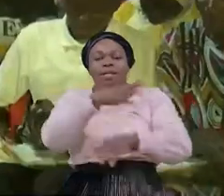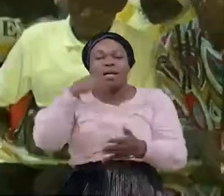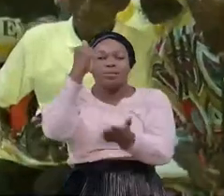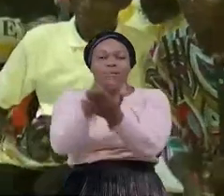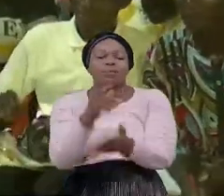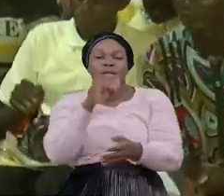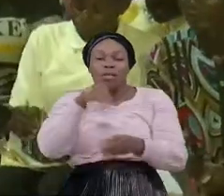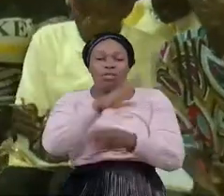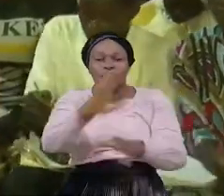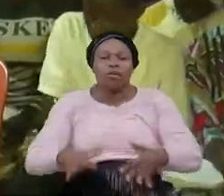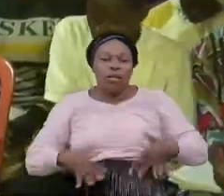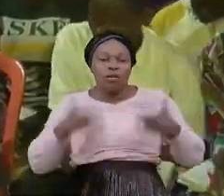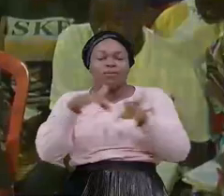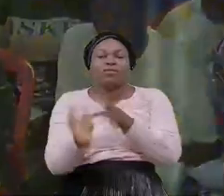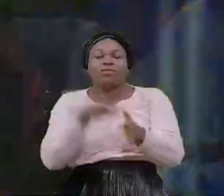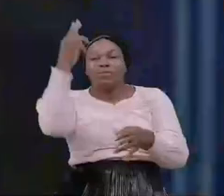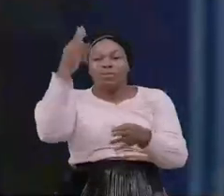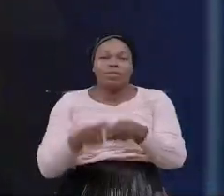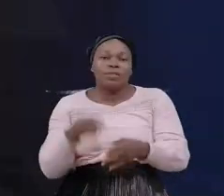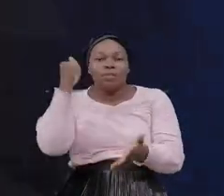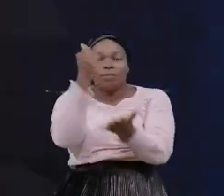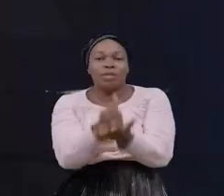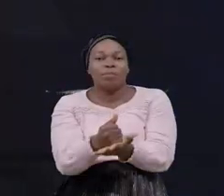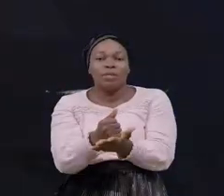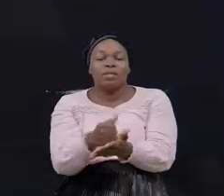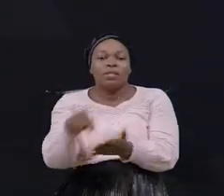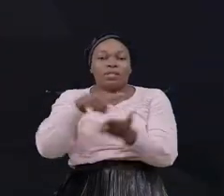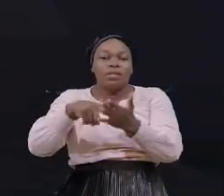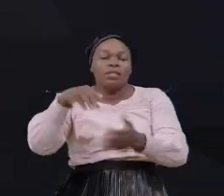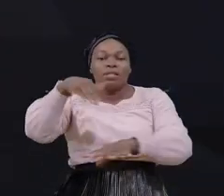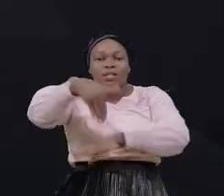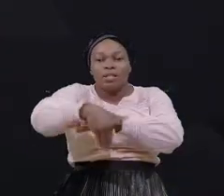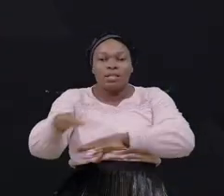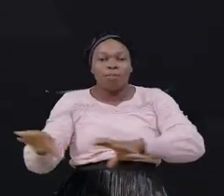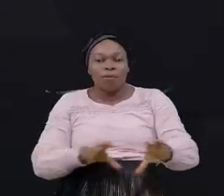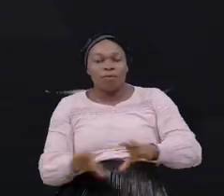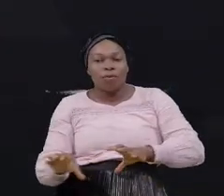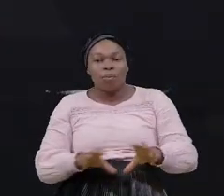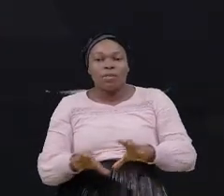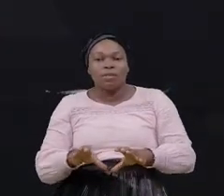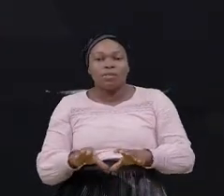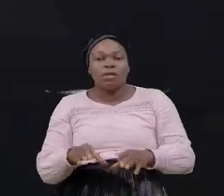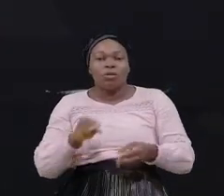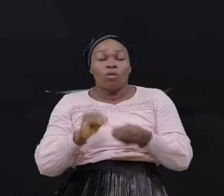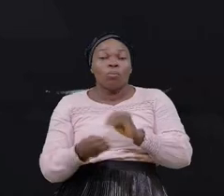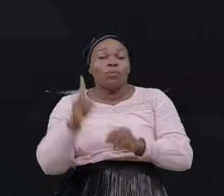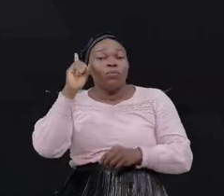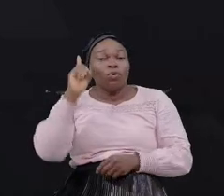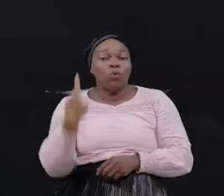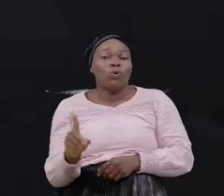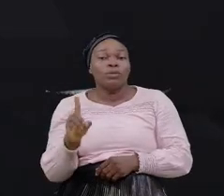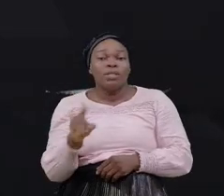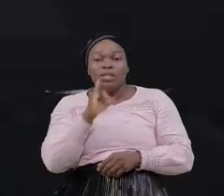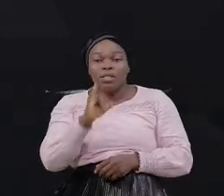dans votre vie. Ce soir, l'accomplissement dans votre vie. Voyons ceci, numéro 1.